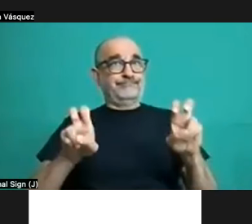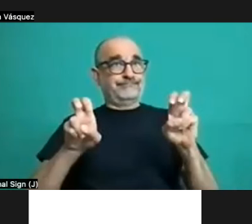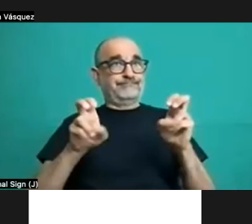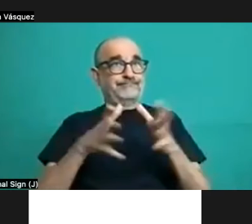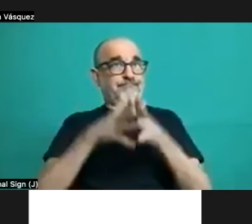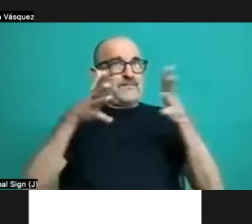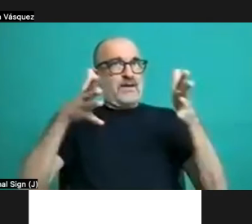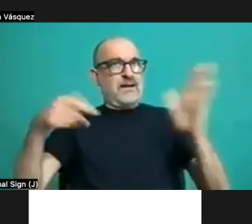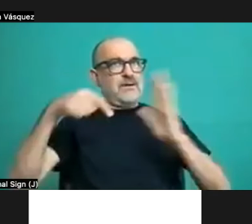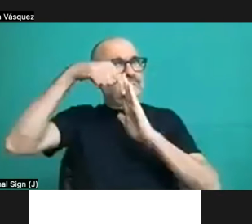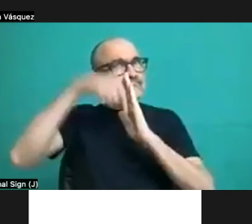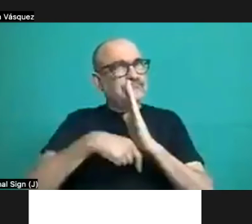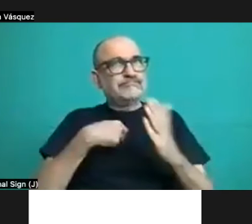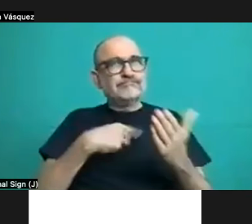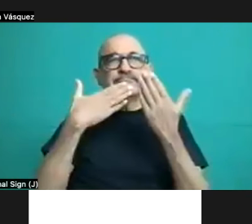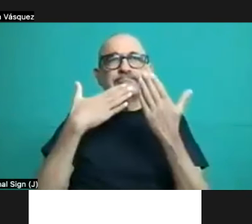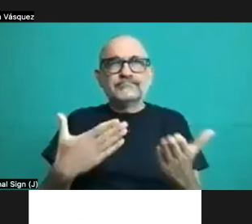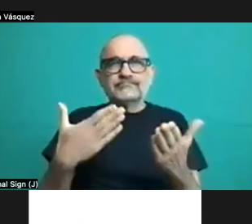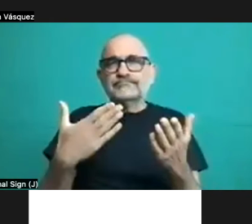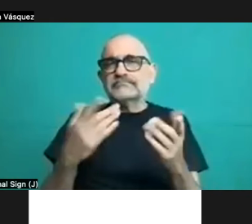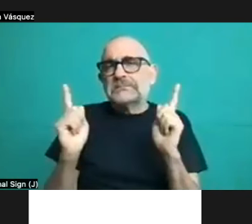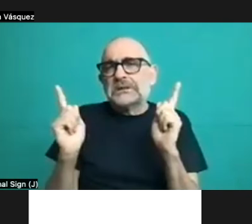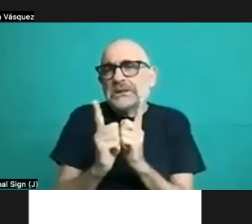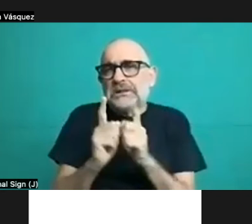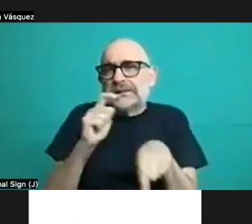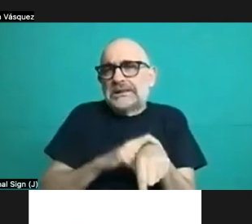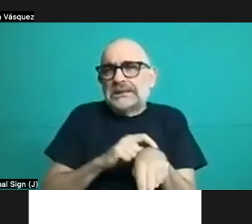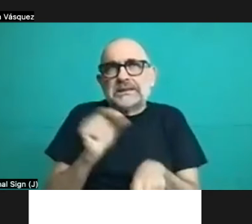voulais prendre quelques secondes pour réfléchir.